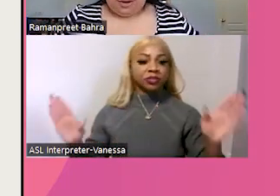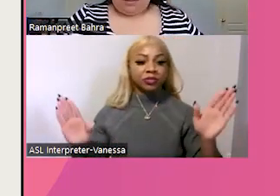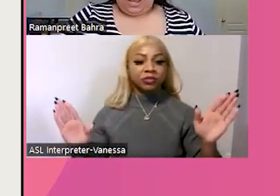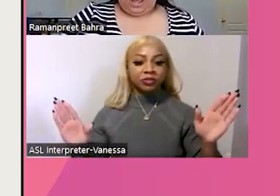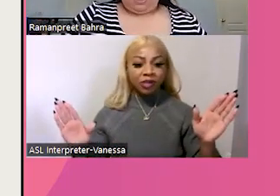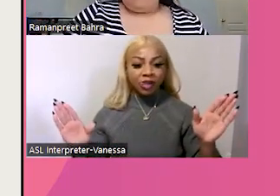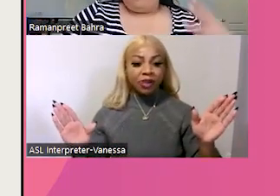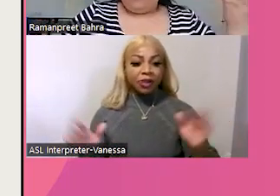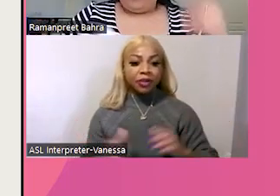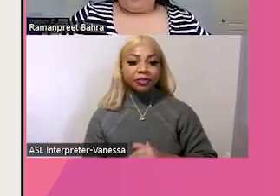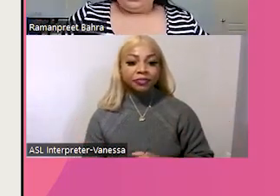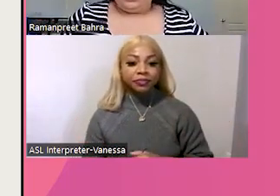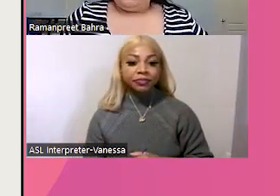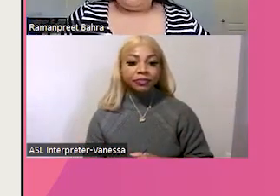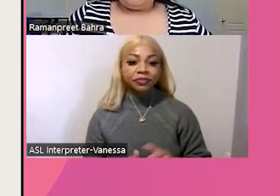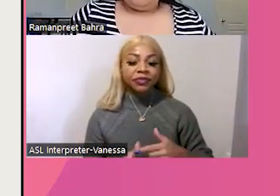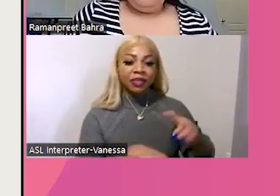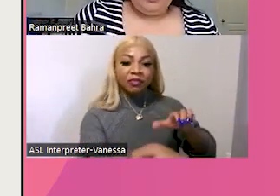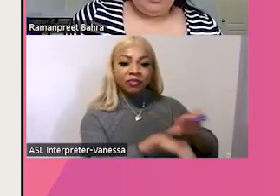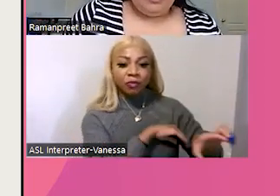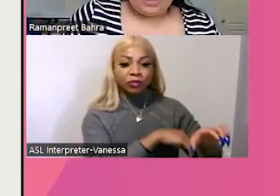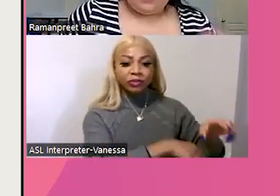de féminité